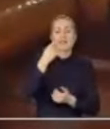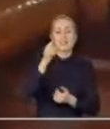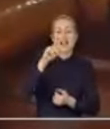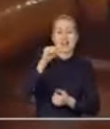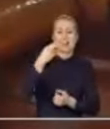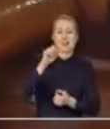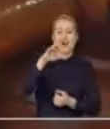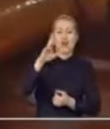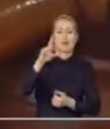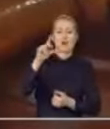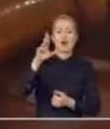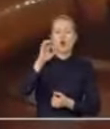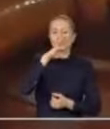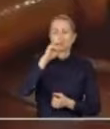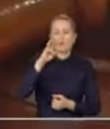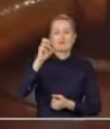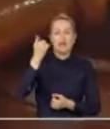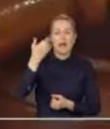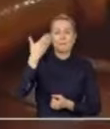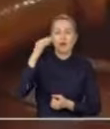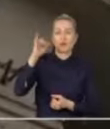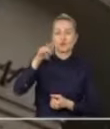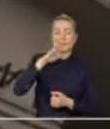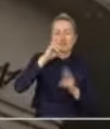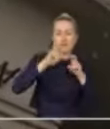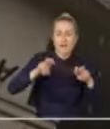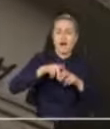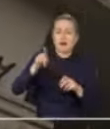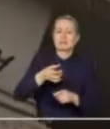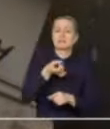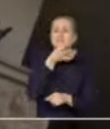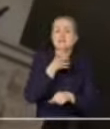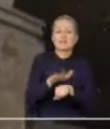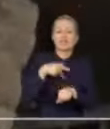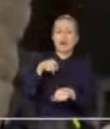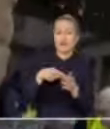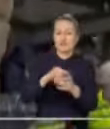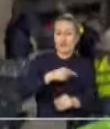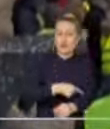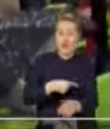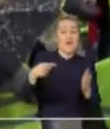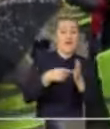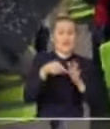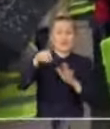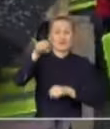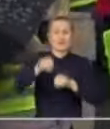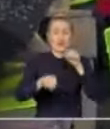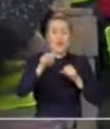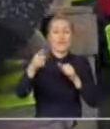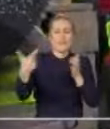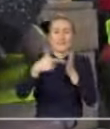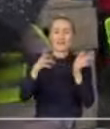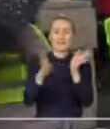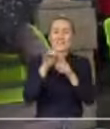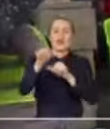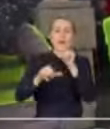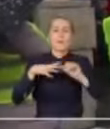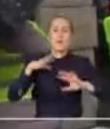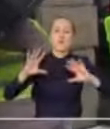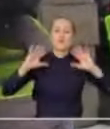Roszkowska-Matusik rozpatrzy zażalenie prokuratury. Stop bank! To właśnie pod tym sądem w 2019 roku odbył się